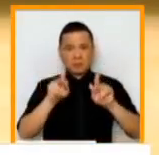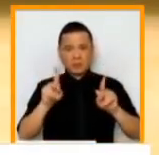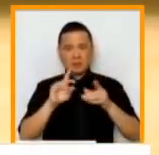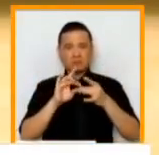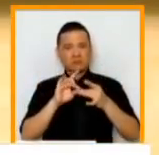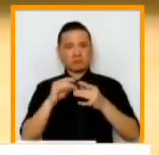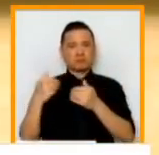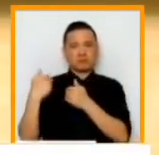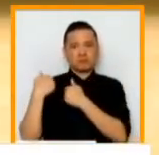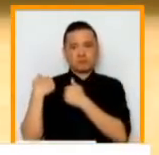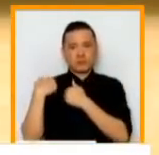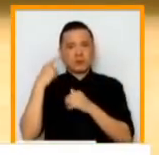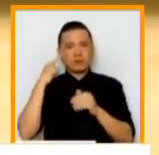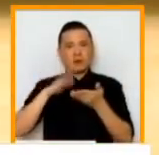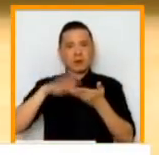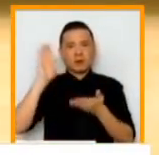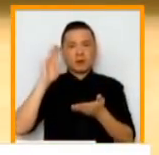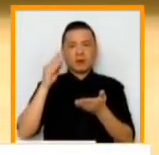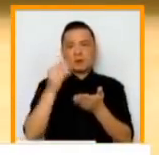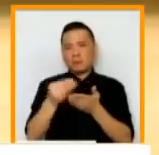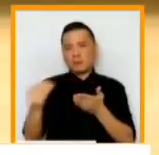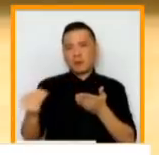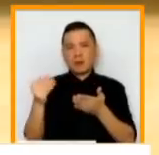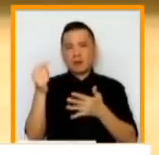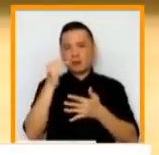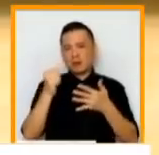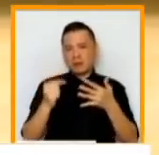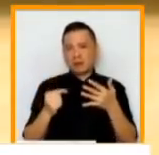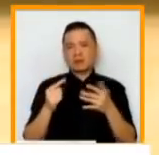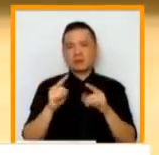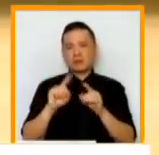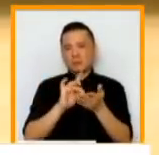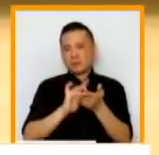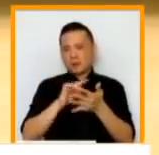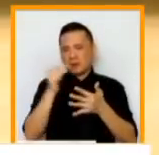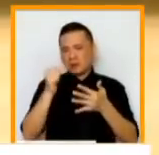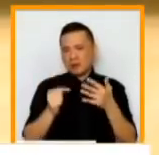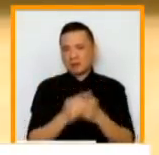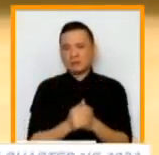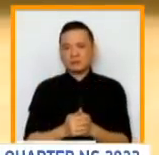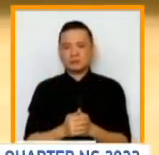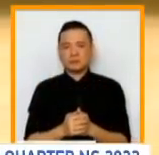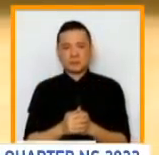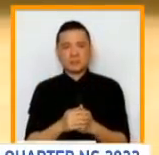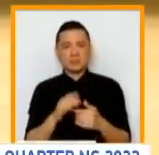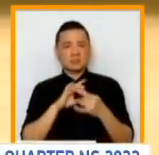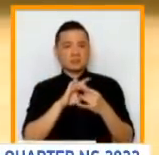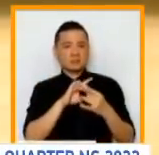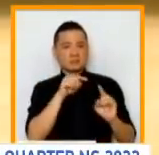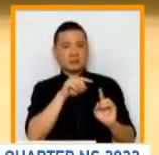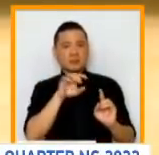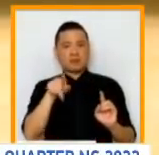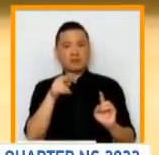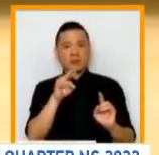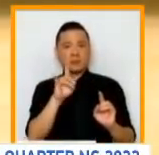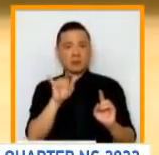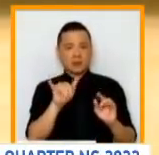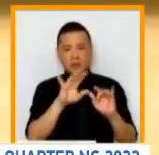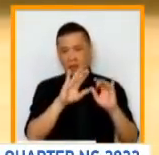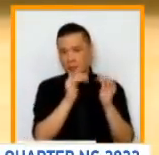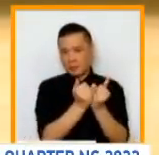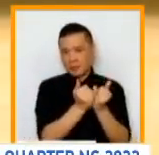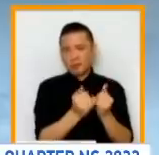muling ipinagtanggol ang Pharmally Pharmaceuticals sa gitna ng isyong puganti raw ang ilang opisyal nito. May unang balita si Joseph